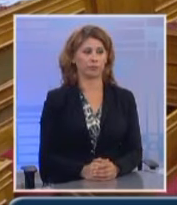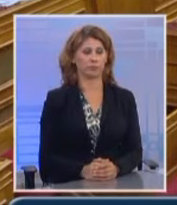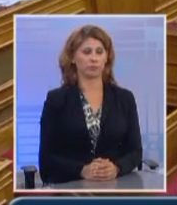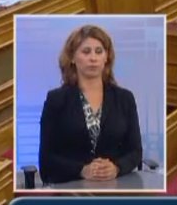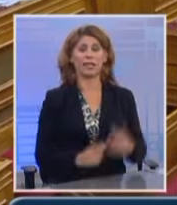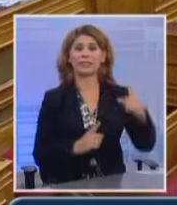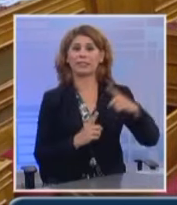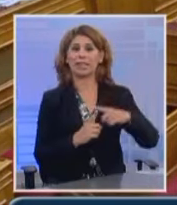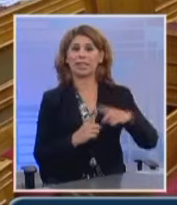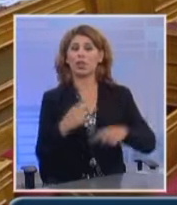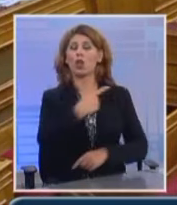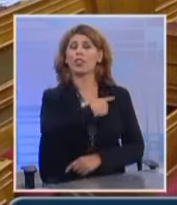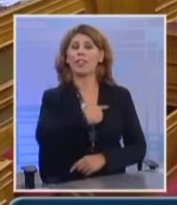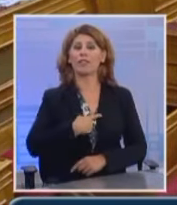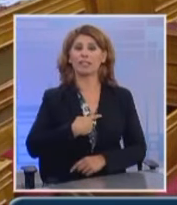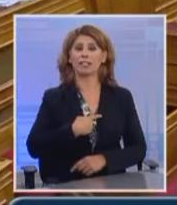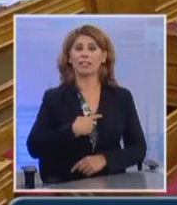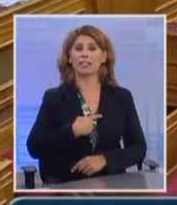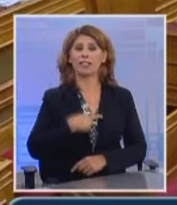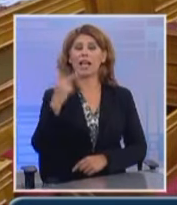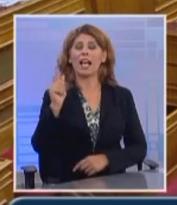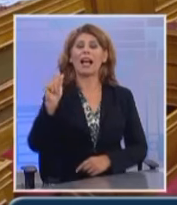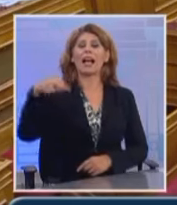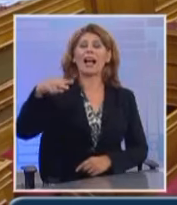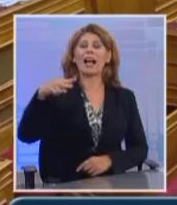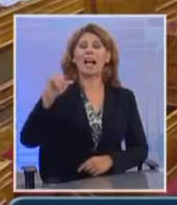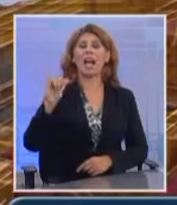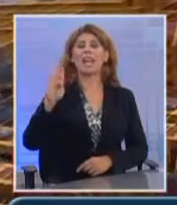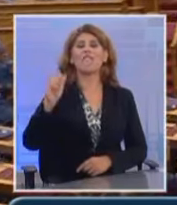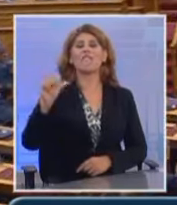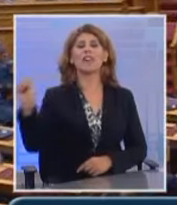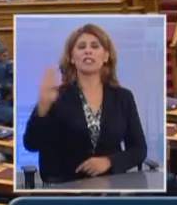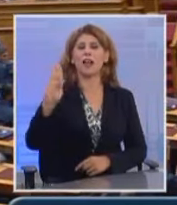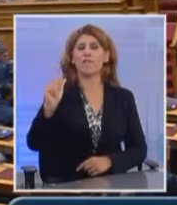Ο τεχνικός διευθυντής Καλυβάς Βασίλης.